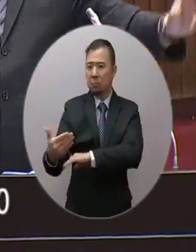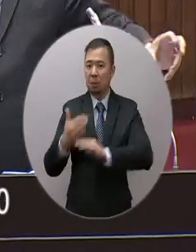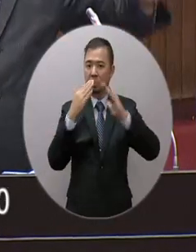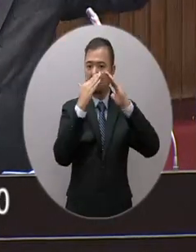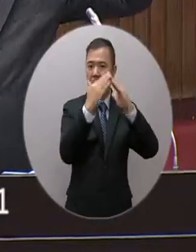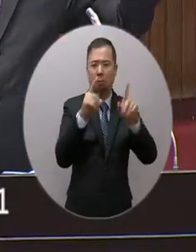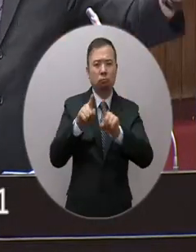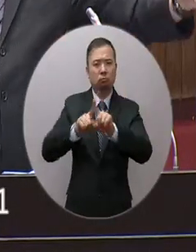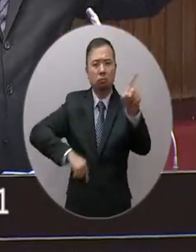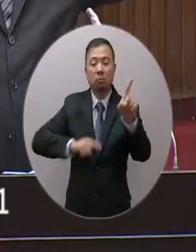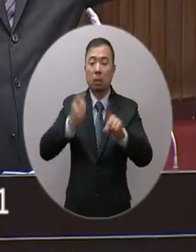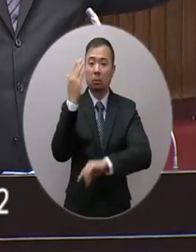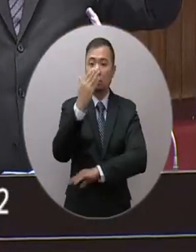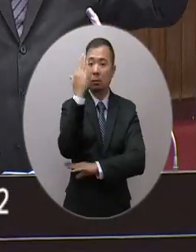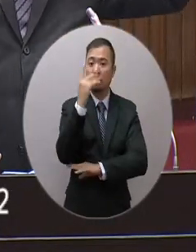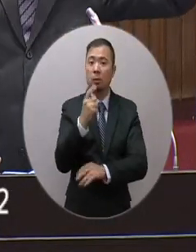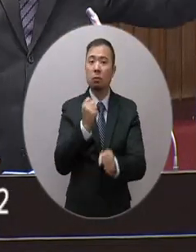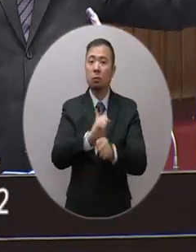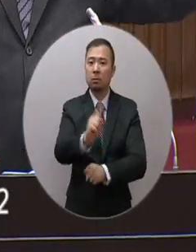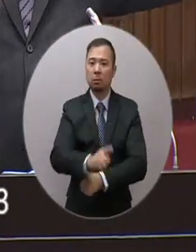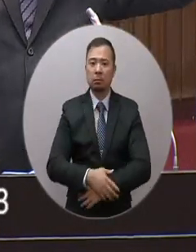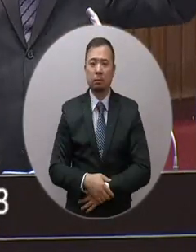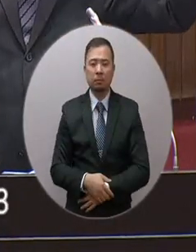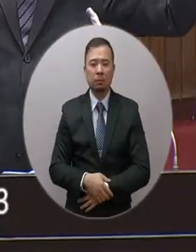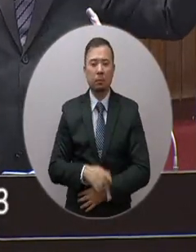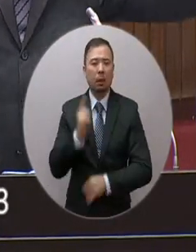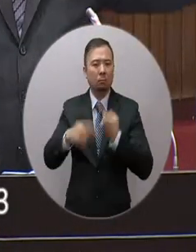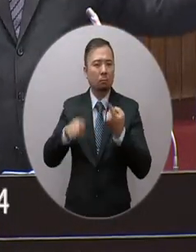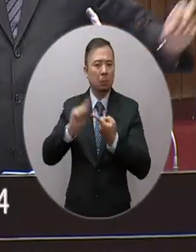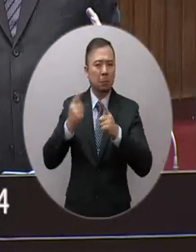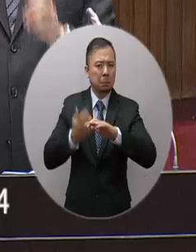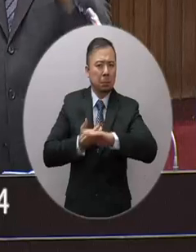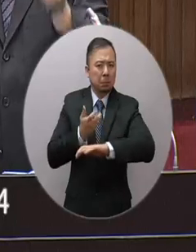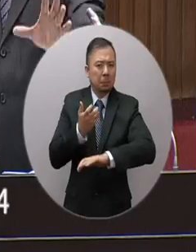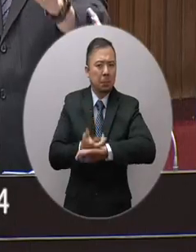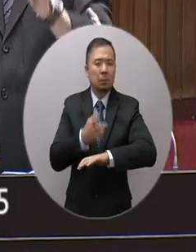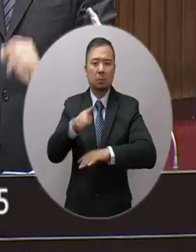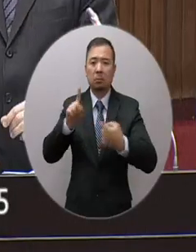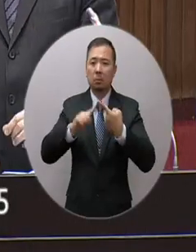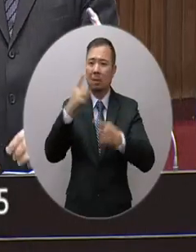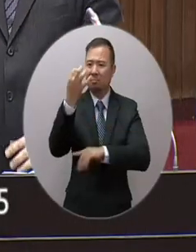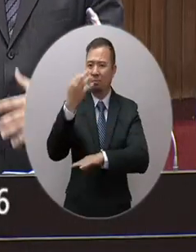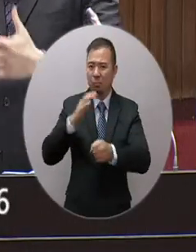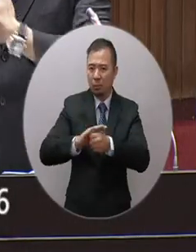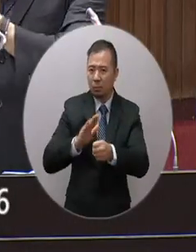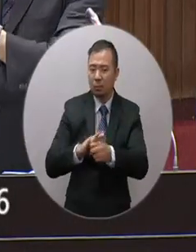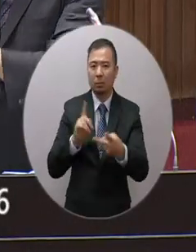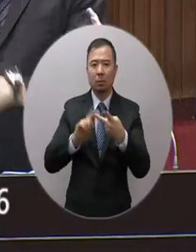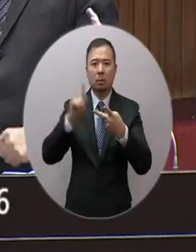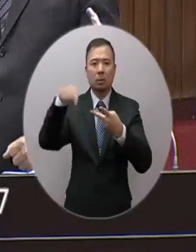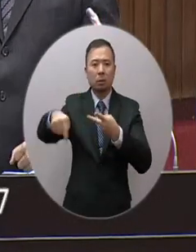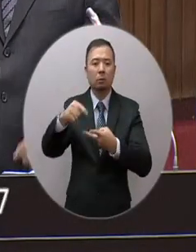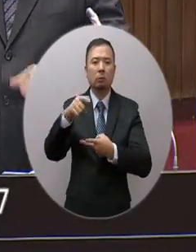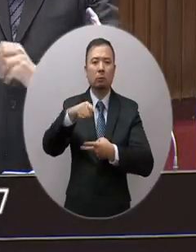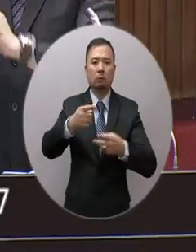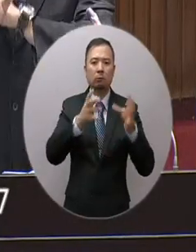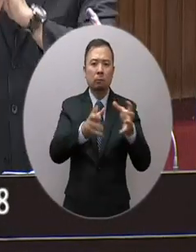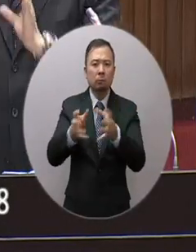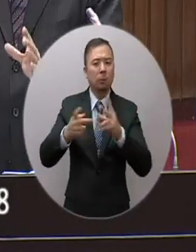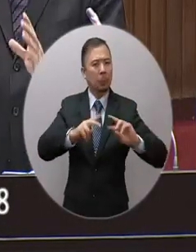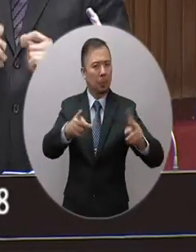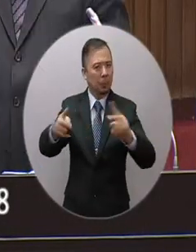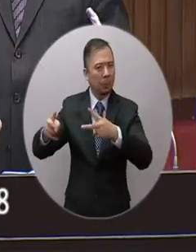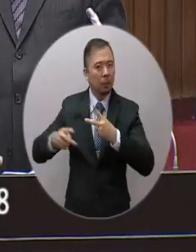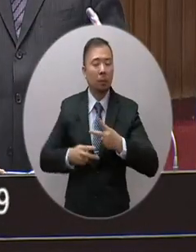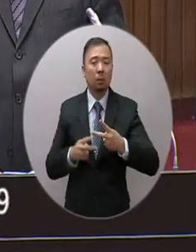政府更应该要加注更多的挹注，所谓的补助也好，大建设也好，才能去缩短。人家不是